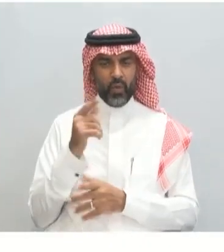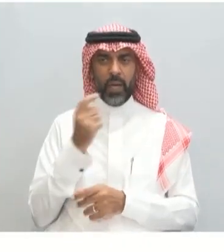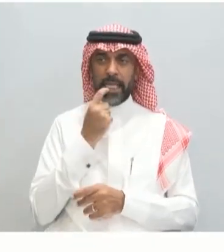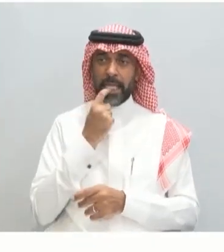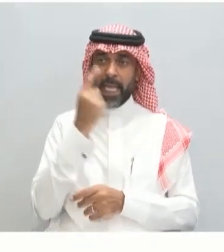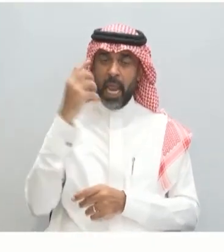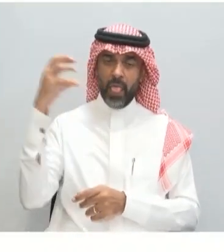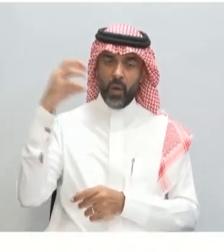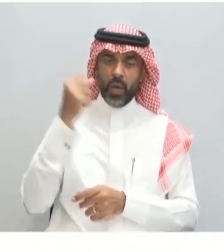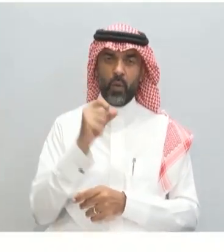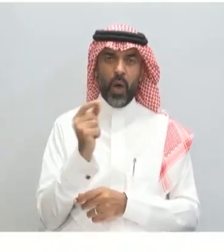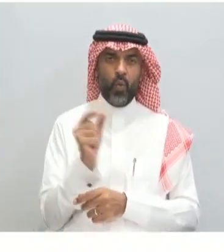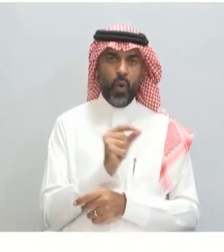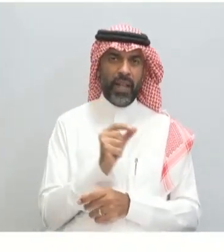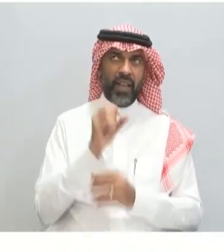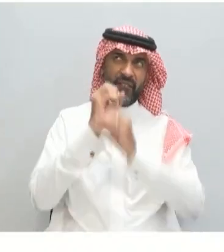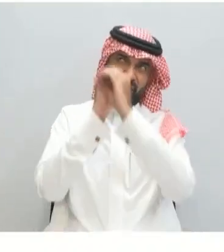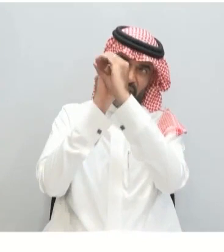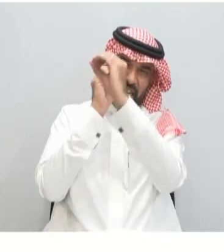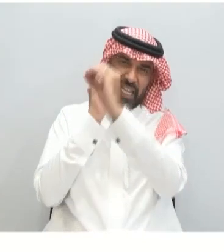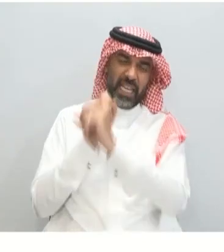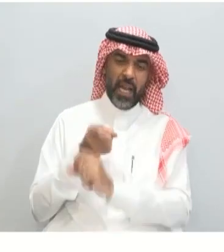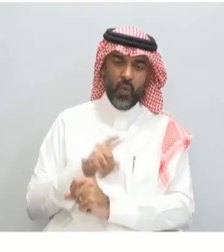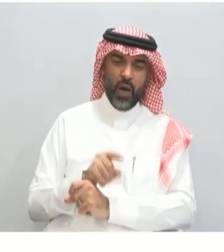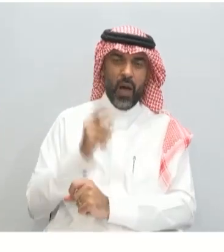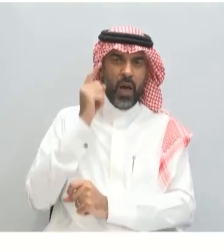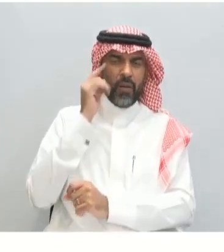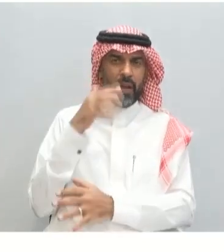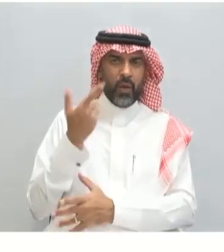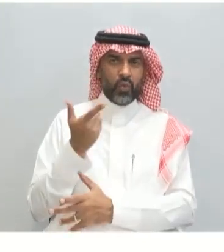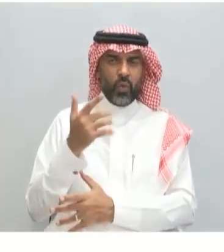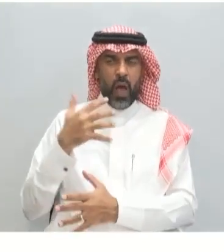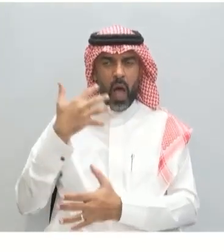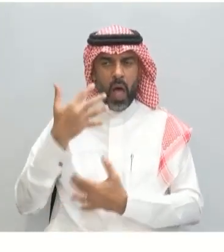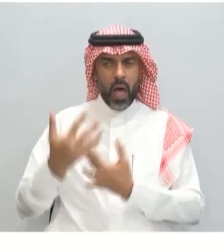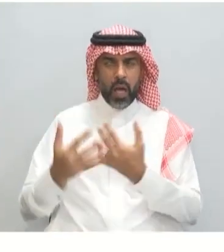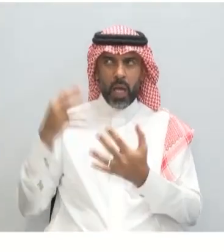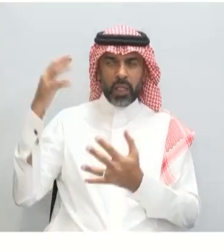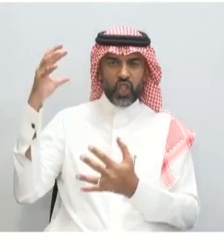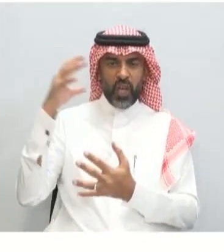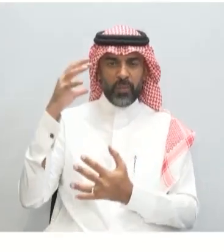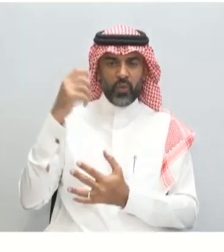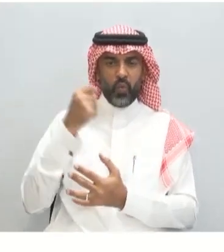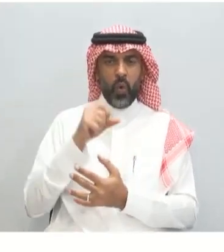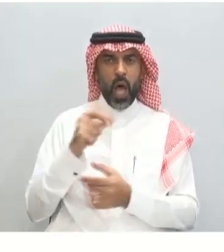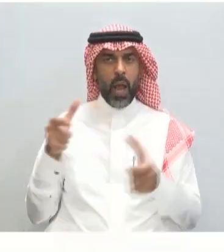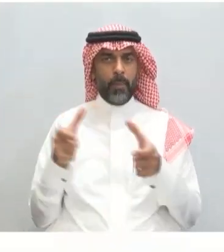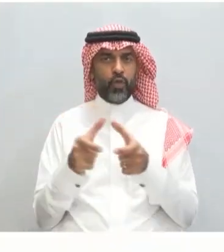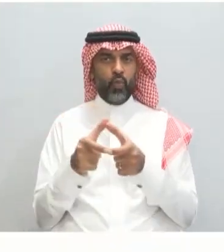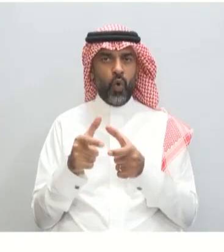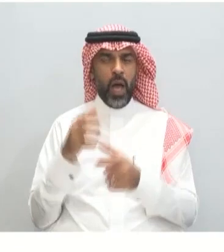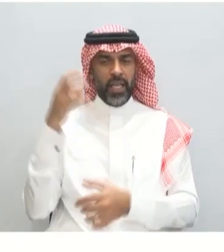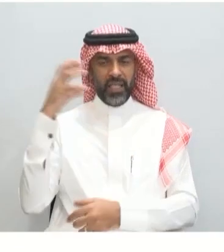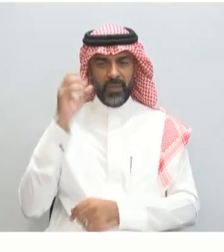الضوئيه والوحده الفلكيه وتعرفنا ايضا على حركه الشمس وايضا المجموعه